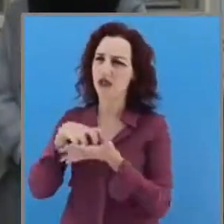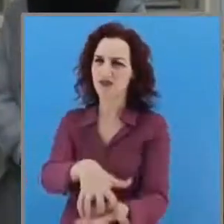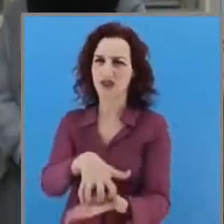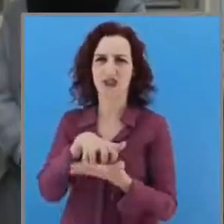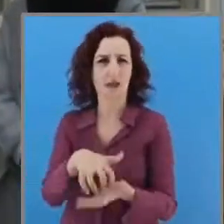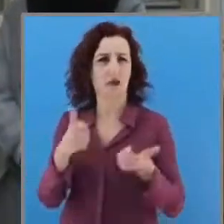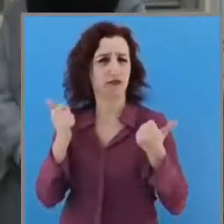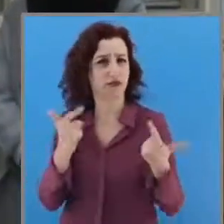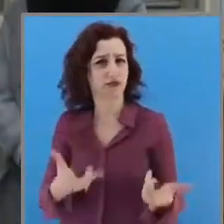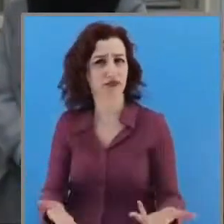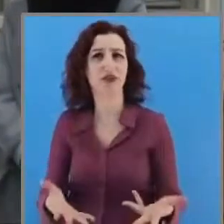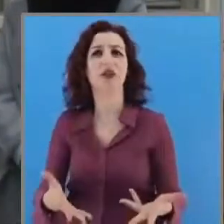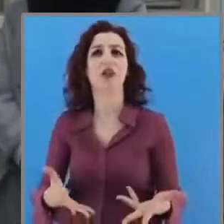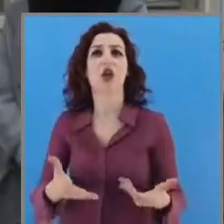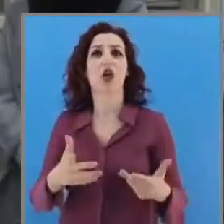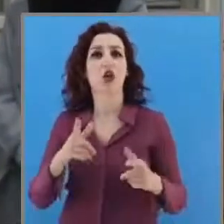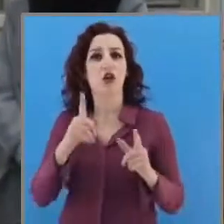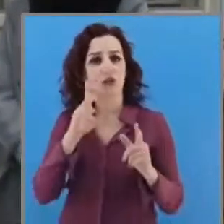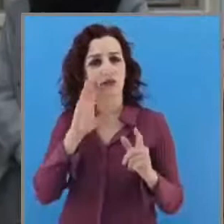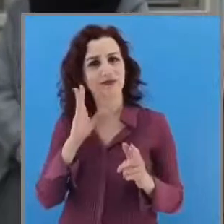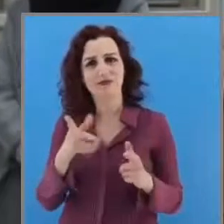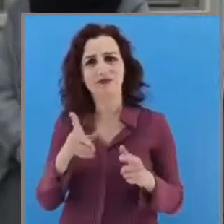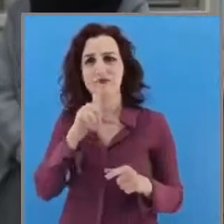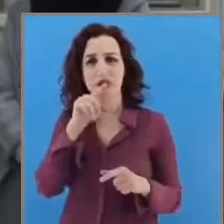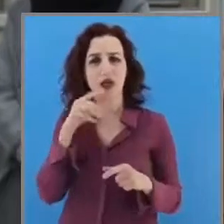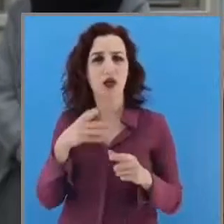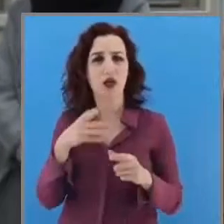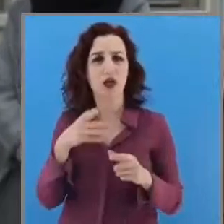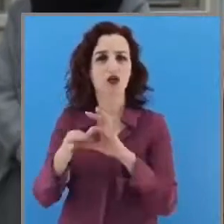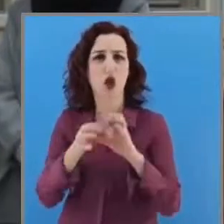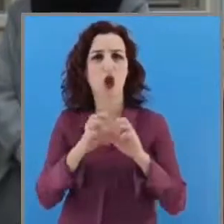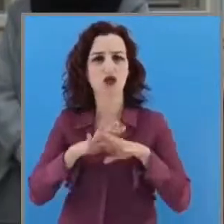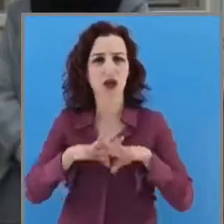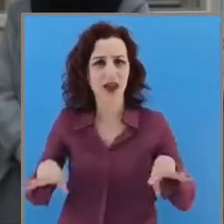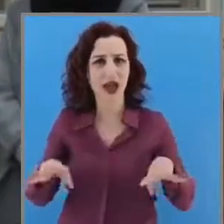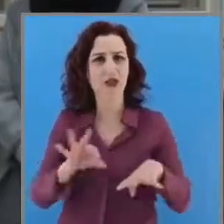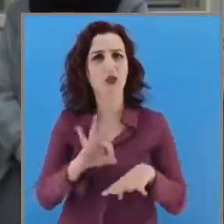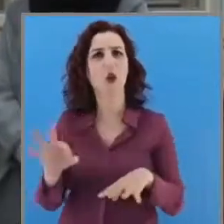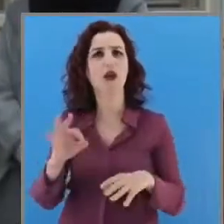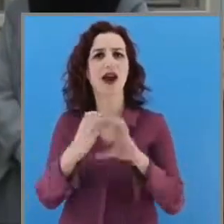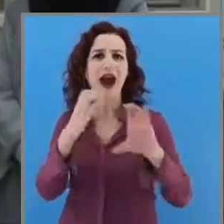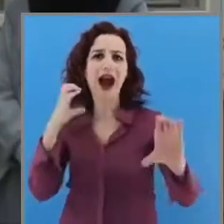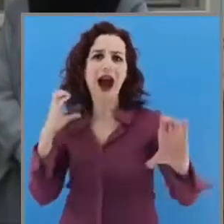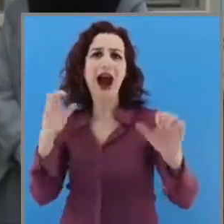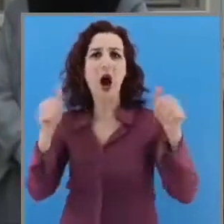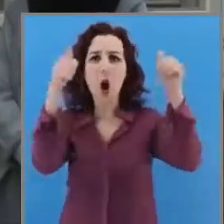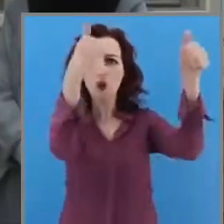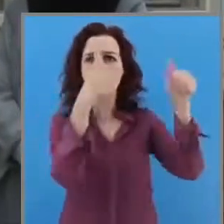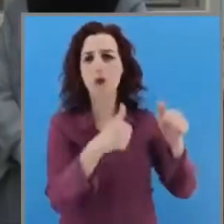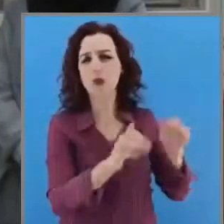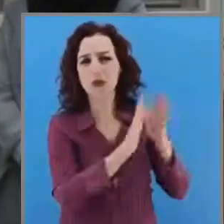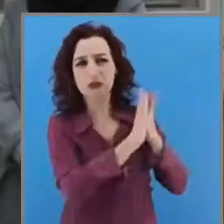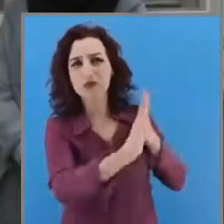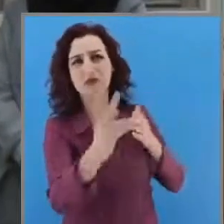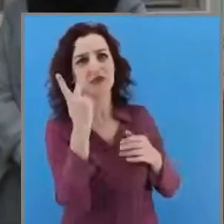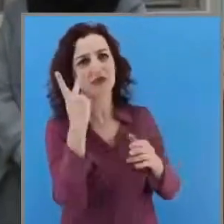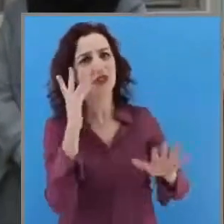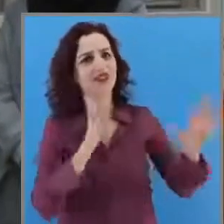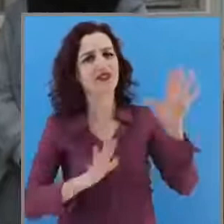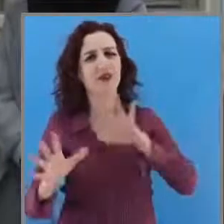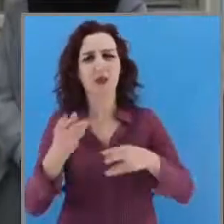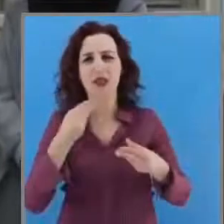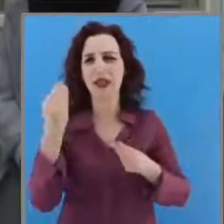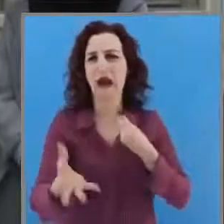visto, per dare informazione, ma sarebbe molto importante, visto La preoccupazione che c'è, e